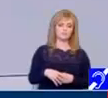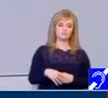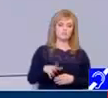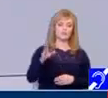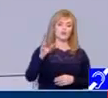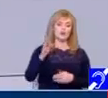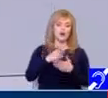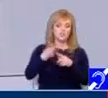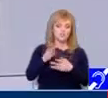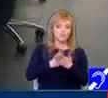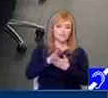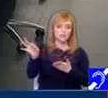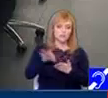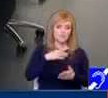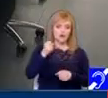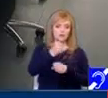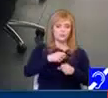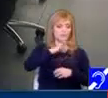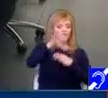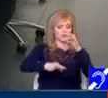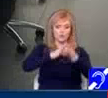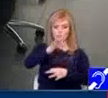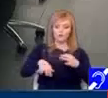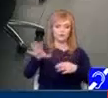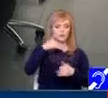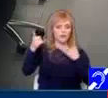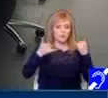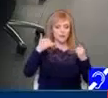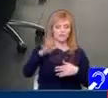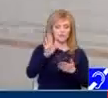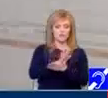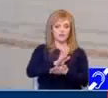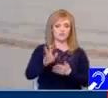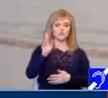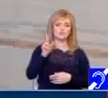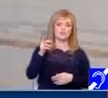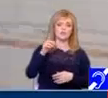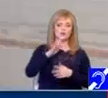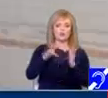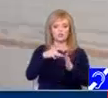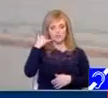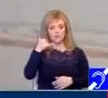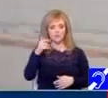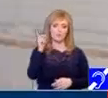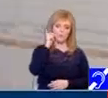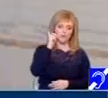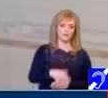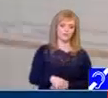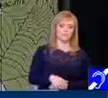apelantului. Serviciul de urgență va lucra în regim non-stop, iar toate apelurile vor fi gratuite pentru utilizatorii de telefonie fixă și